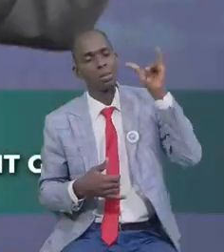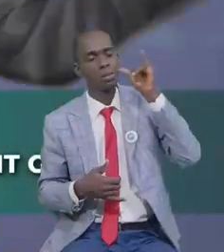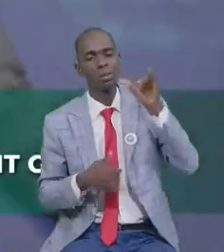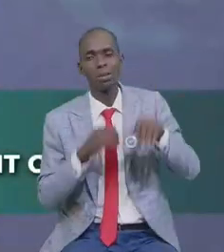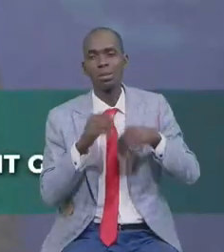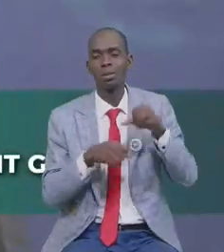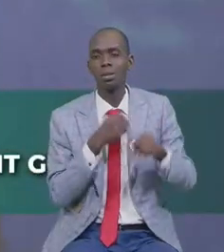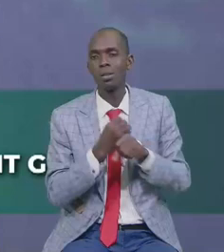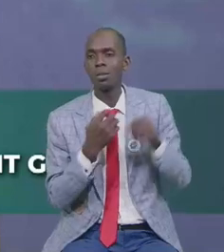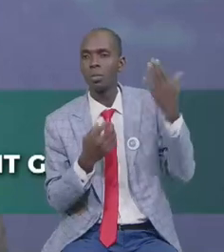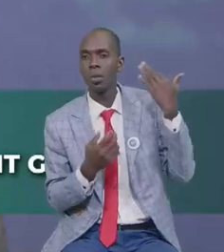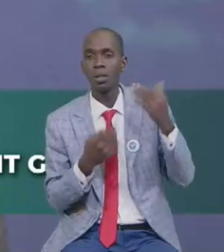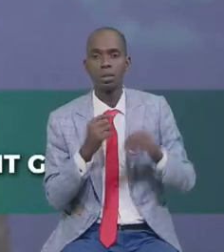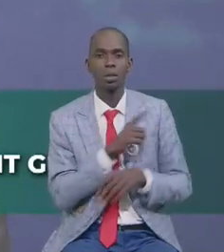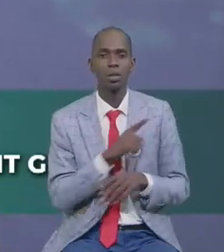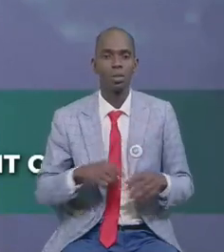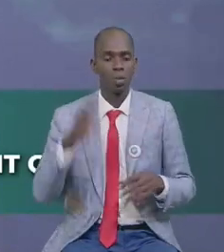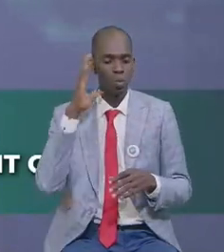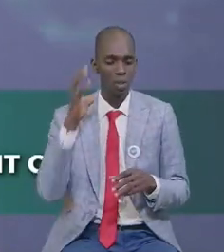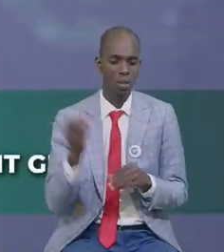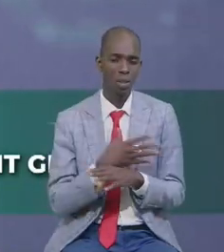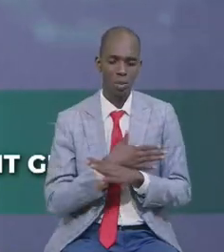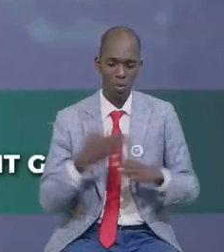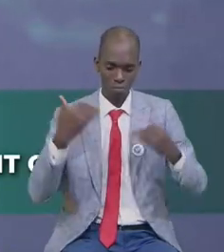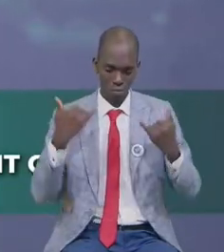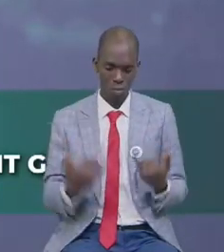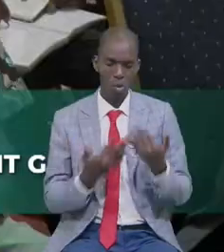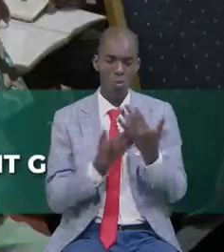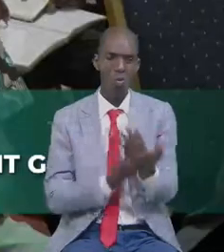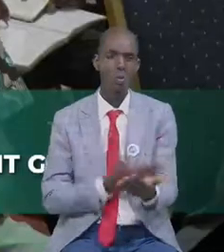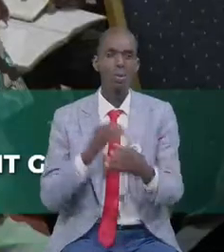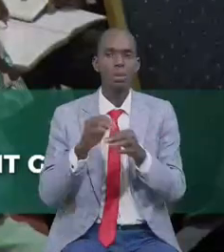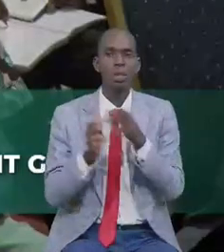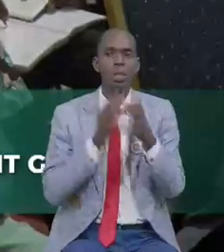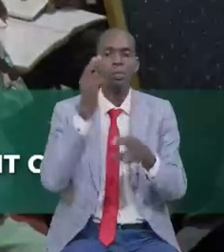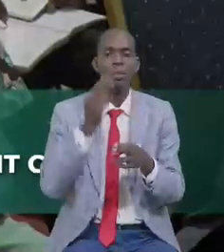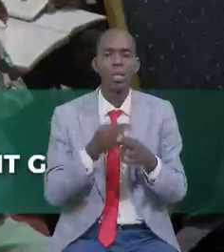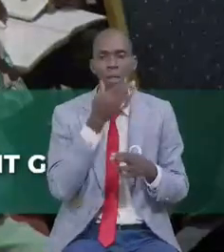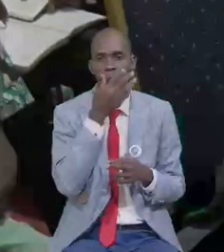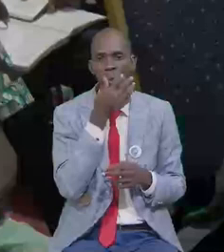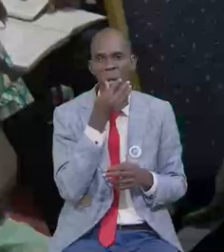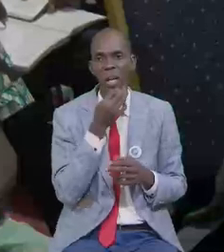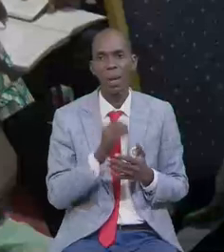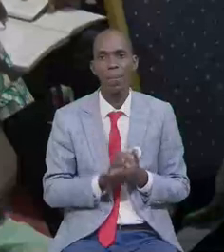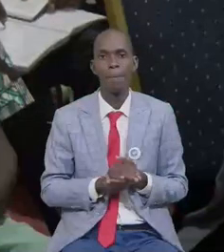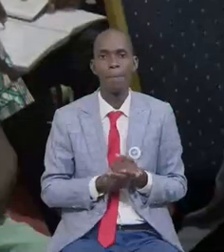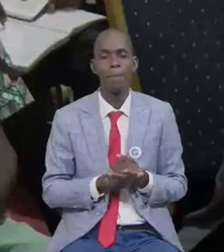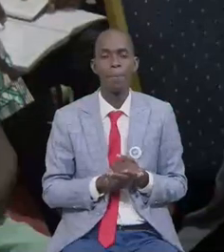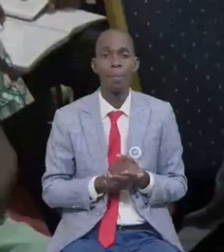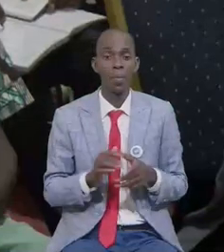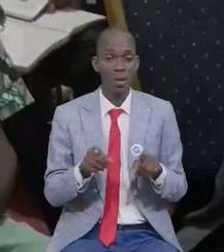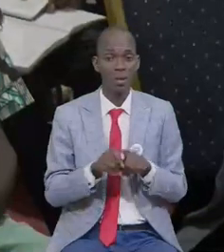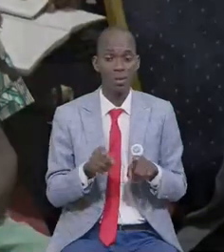passées. Le Seigneur va tout effacer ce matin au nom de Jésus. Mais moi,